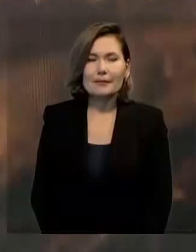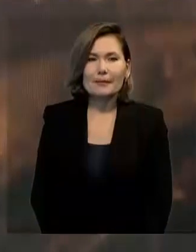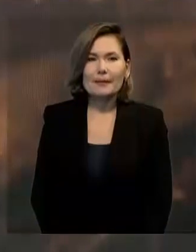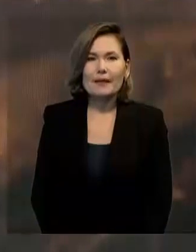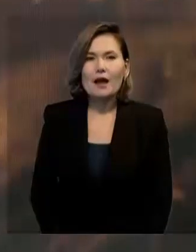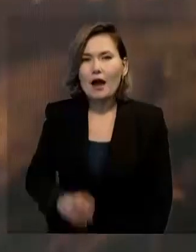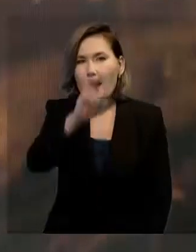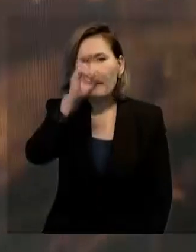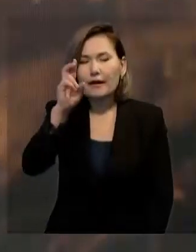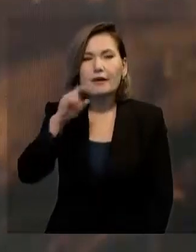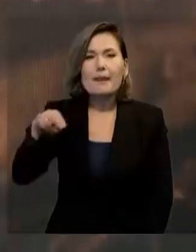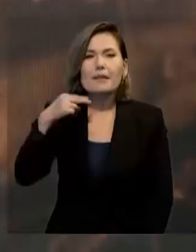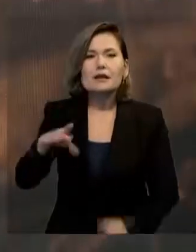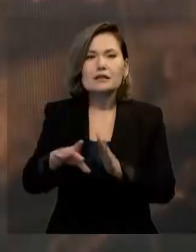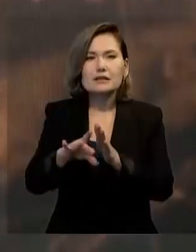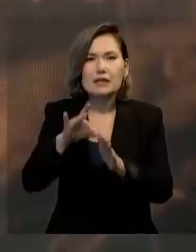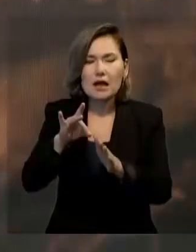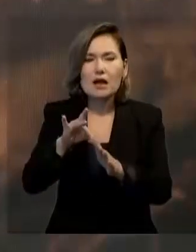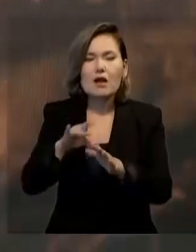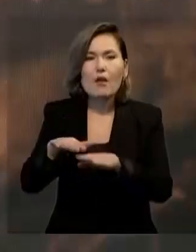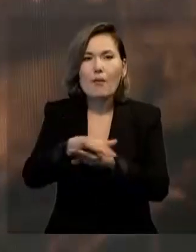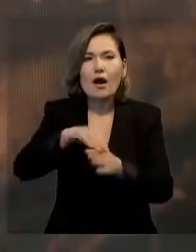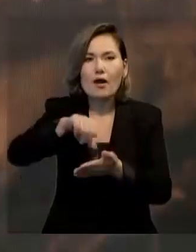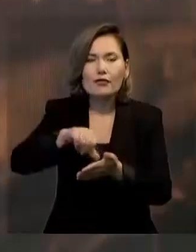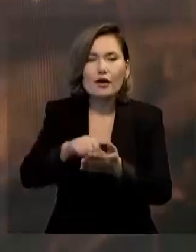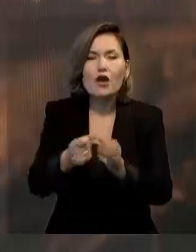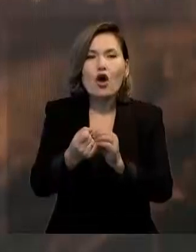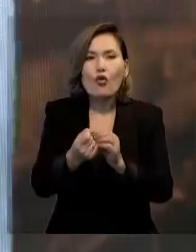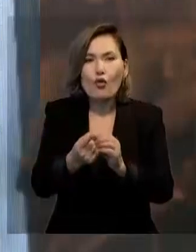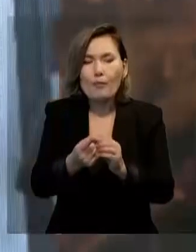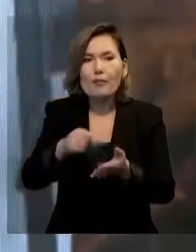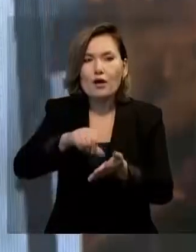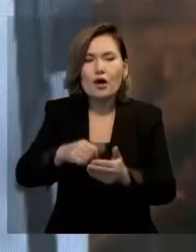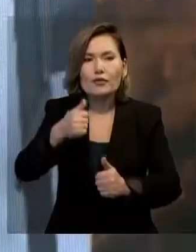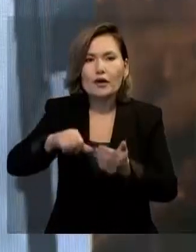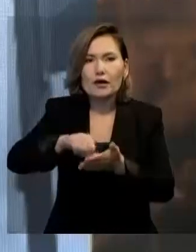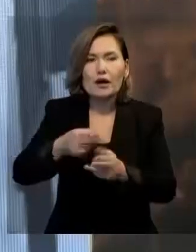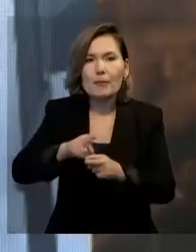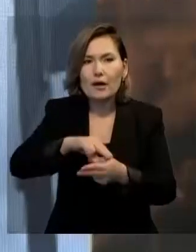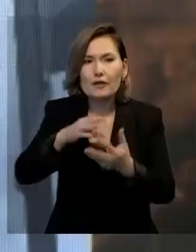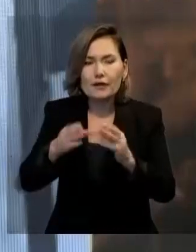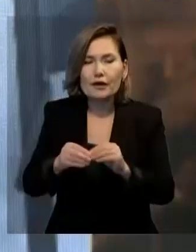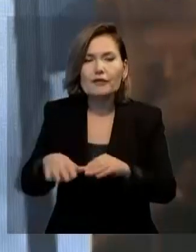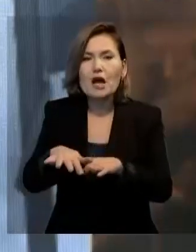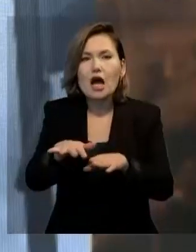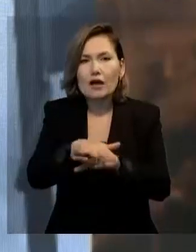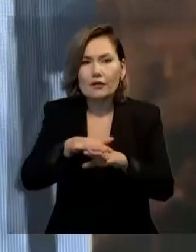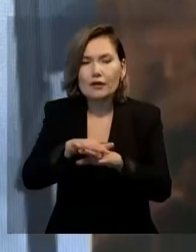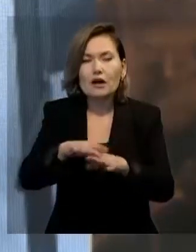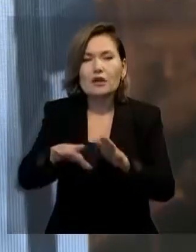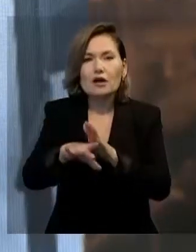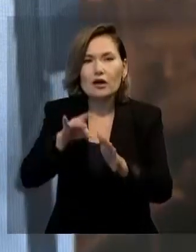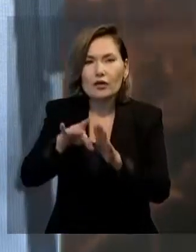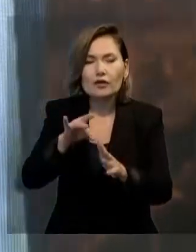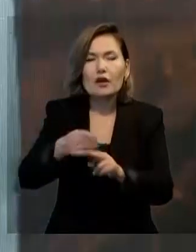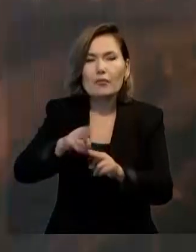Кеше Бразилия халқы сайлауға барды. Оған сайлауда 11 үміткер қатысты. Кандидат жеңіске жету үшін сайлаушылардың жартысынан көбінің дауысын жинау